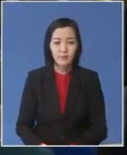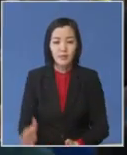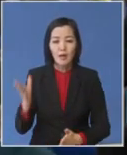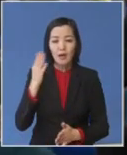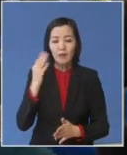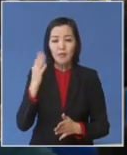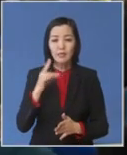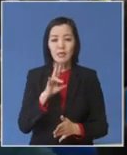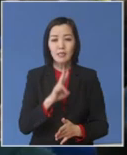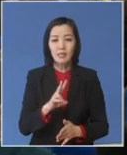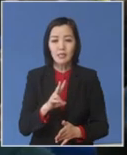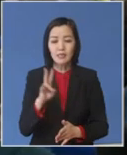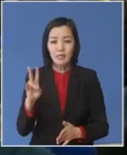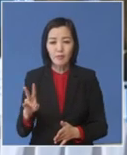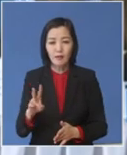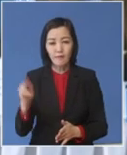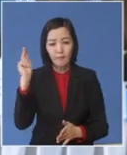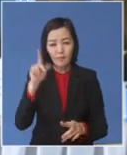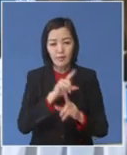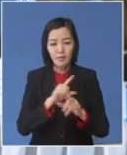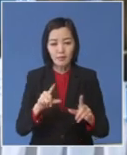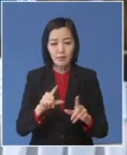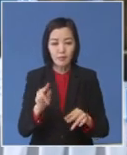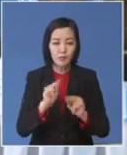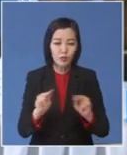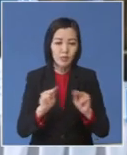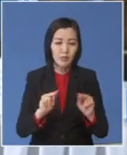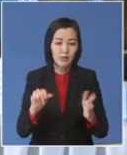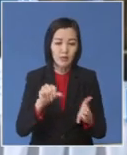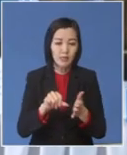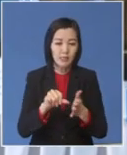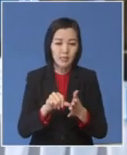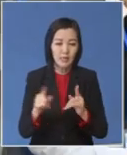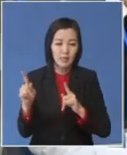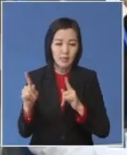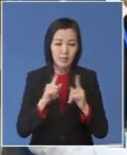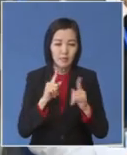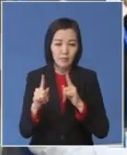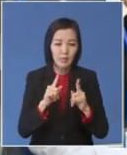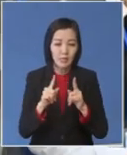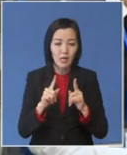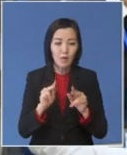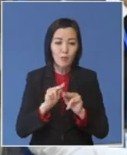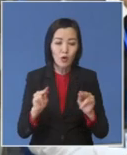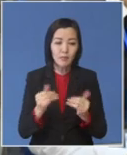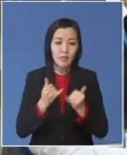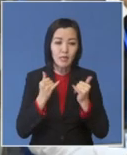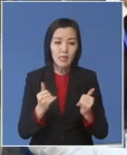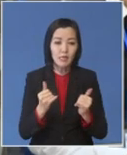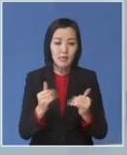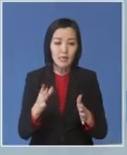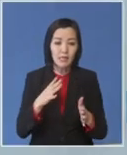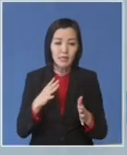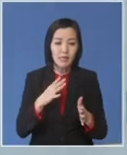Алматыдағы Назарбаев зияткерлік мектебінің білікті мұғалімдерімен аудан ұстаздар қатысқан семинар алдымен оқытушыға арналды. Себебі оқушылардың